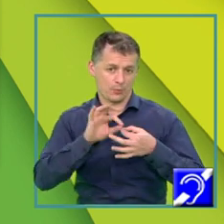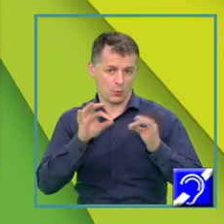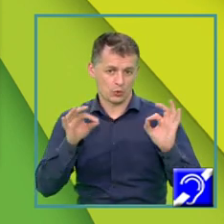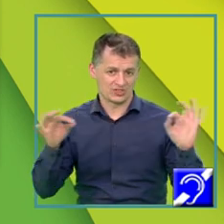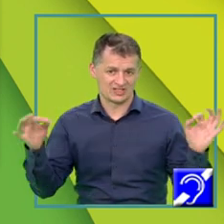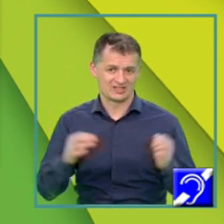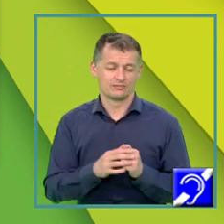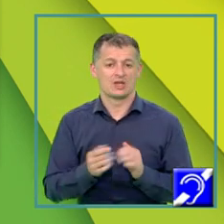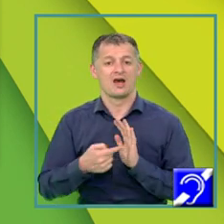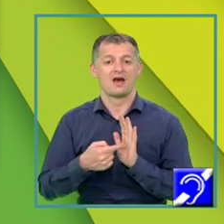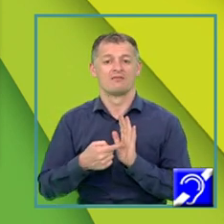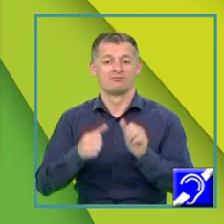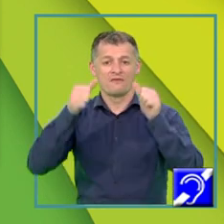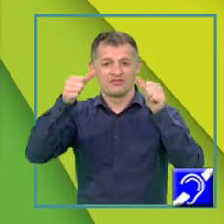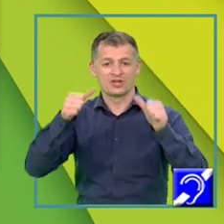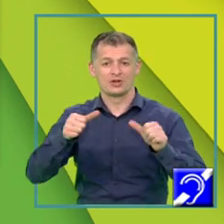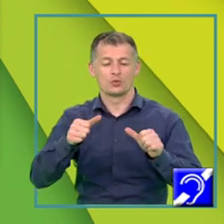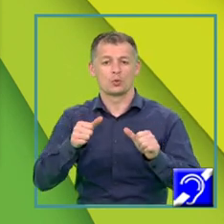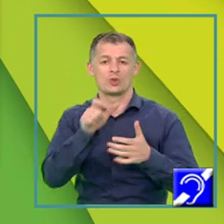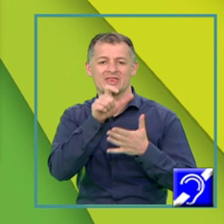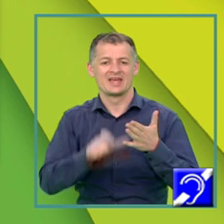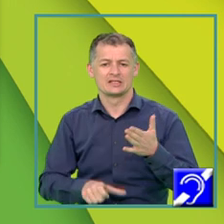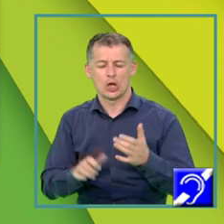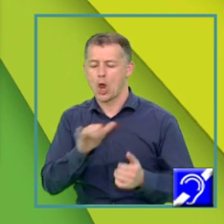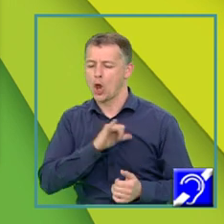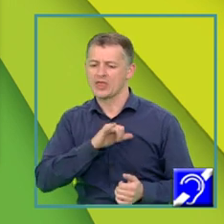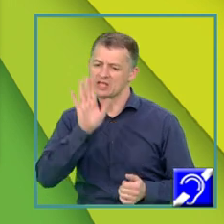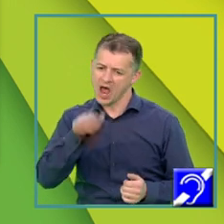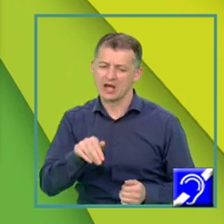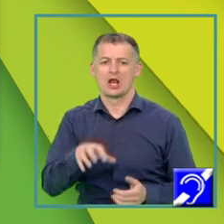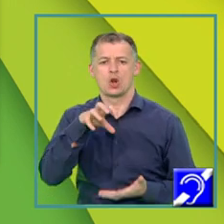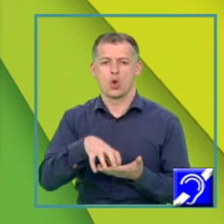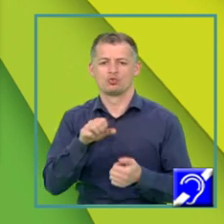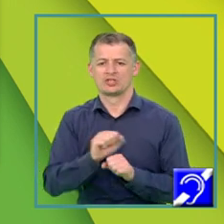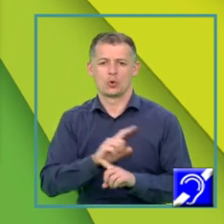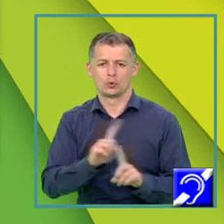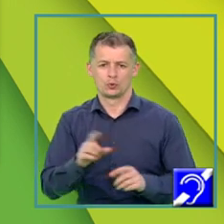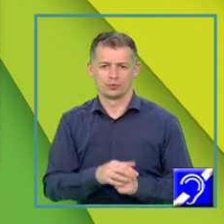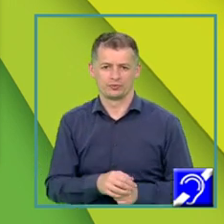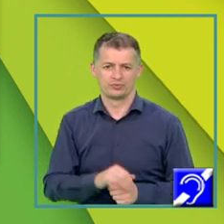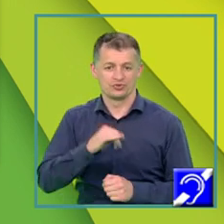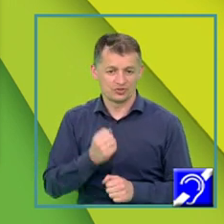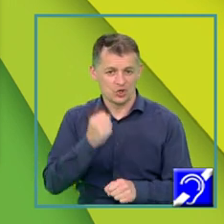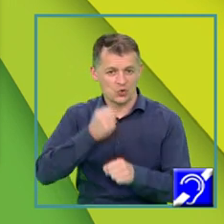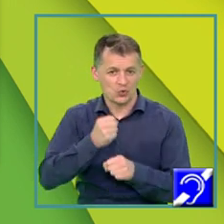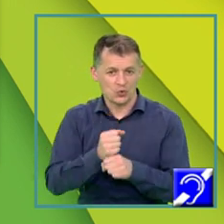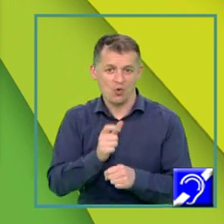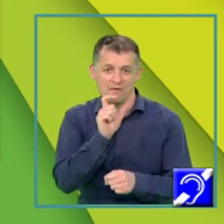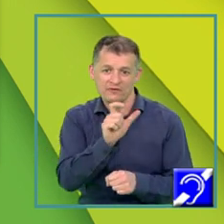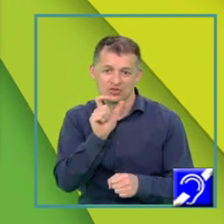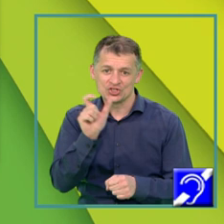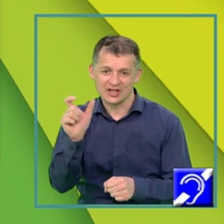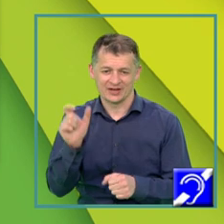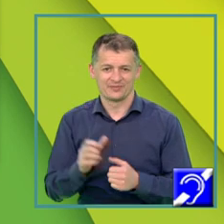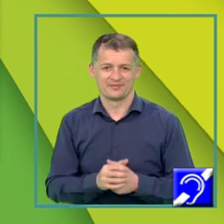afișarea unui text indiferent dacă acesta conține sau nu spații și în fine lucrul cu fișiere mai întâi